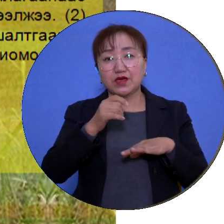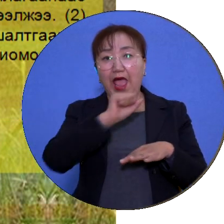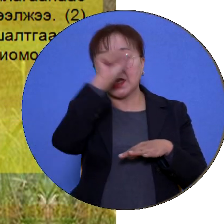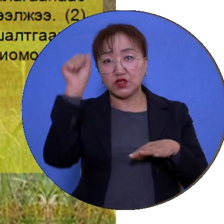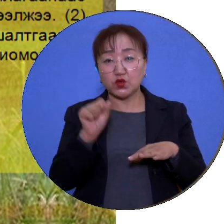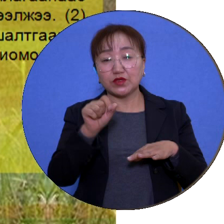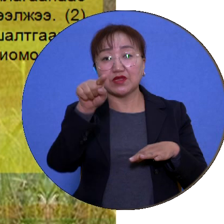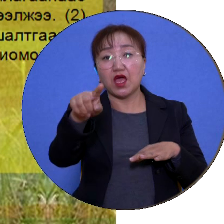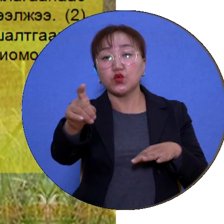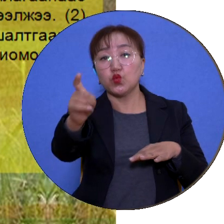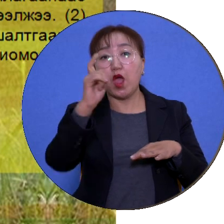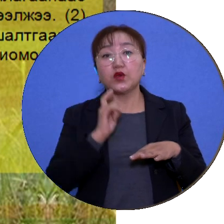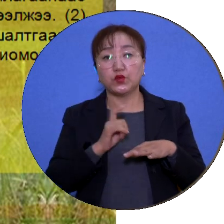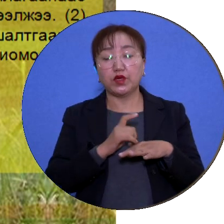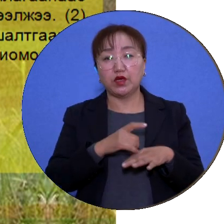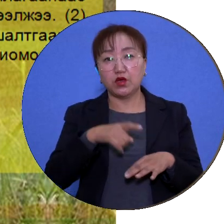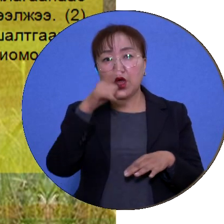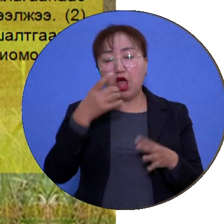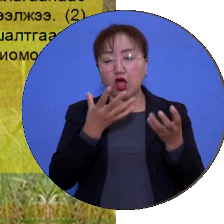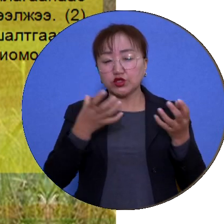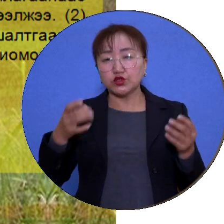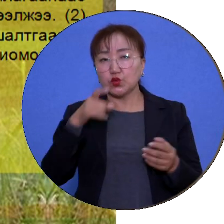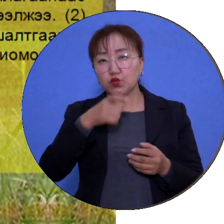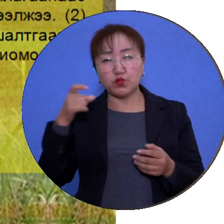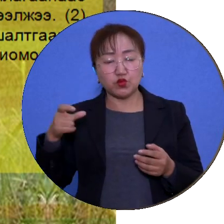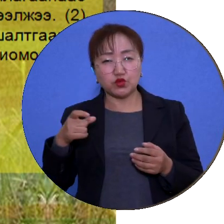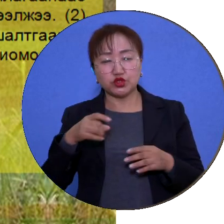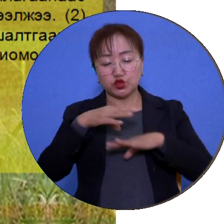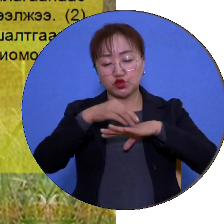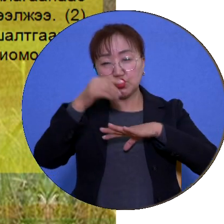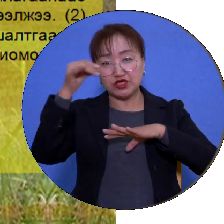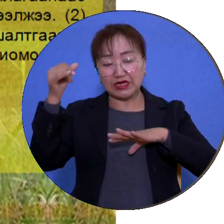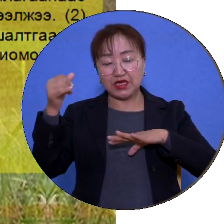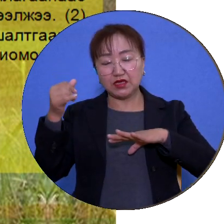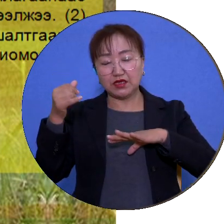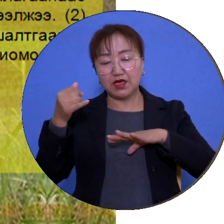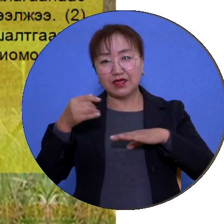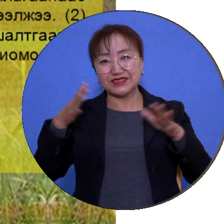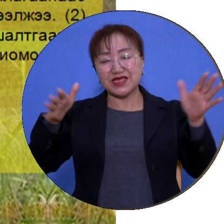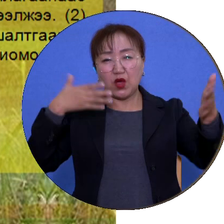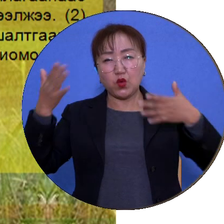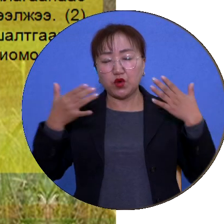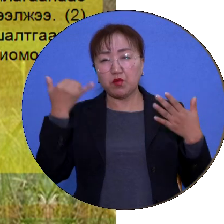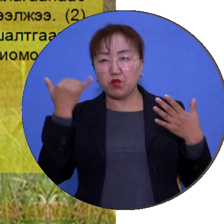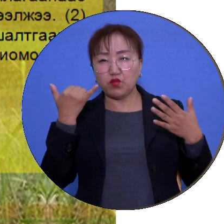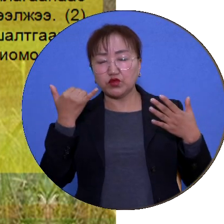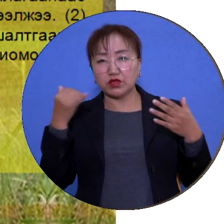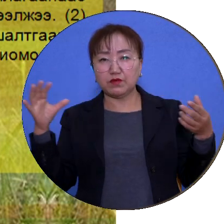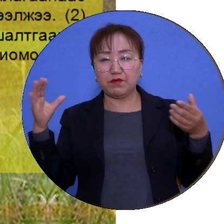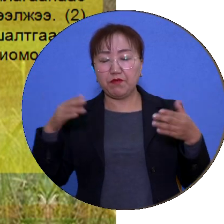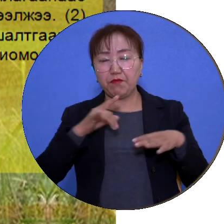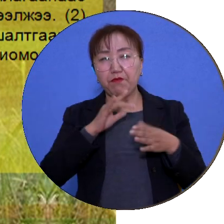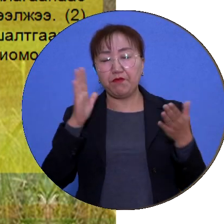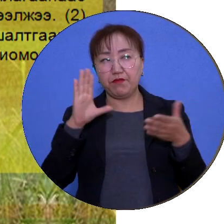རེད སྤྱིག སྤུལ